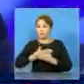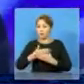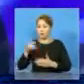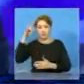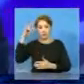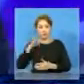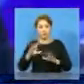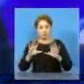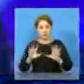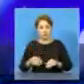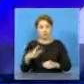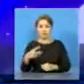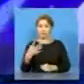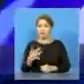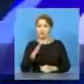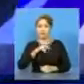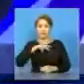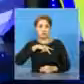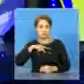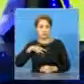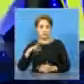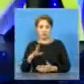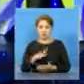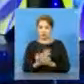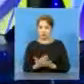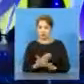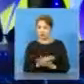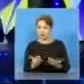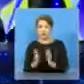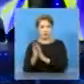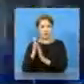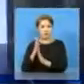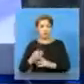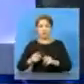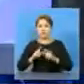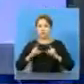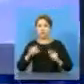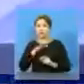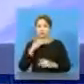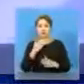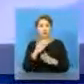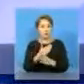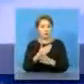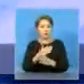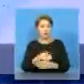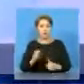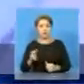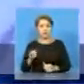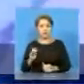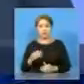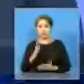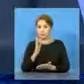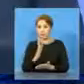Қазақстан Конституциясына 25 жыл төсбелгісімен наградталды. Олардың қатарында індет кезінде көпке көмек қолын созған Атымтай жомарттар